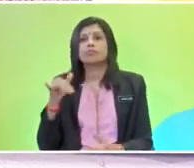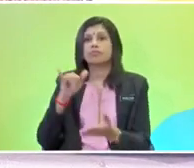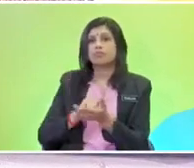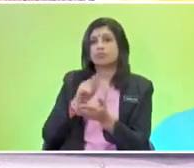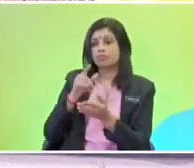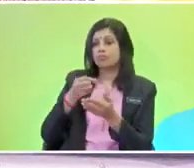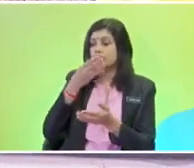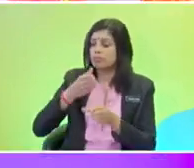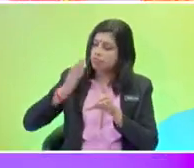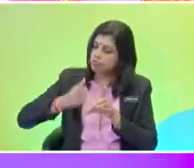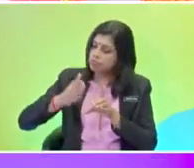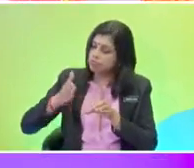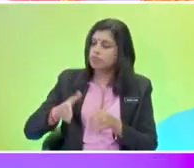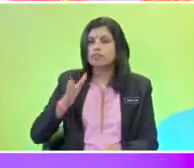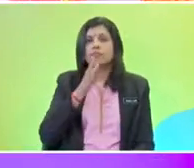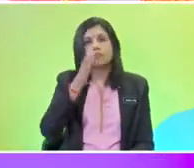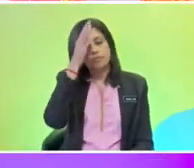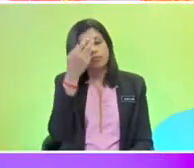buah. Okey.